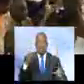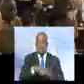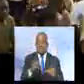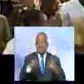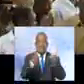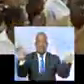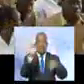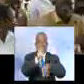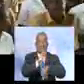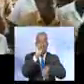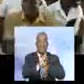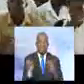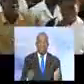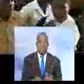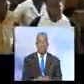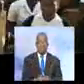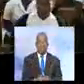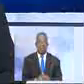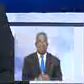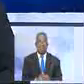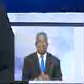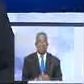ailleurs sur le territoire national.